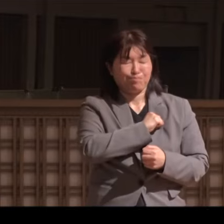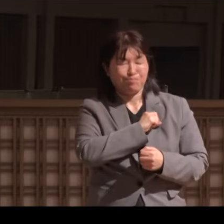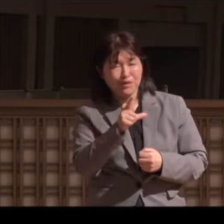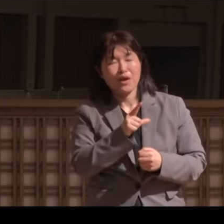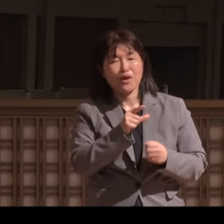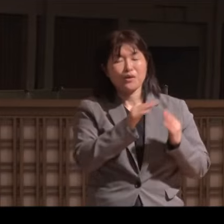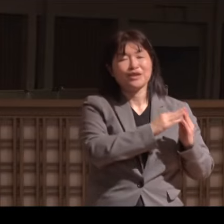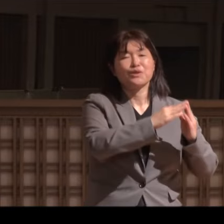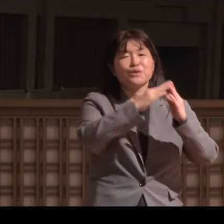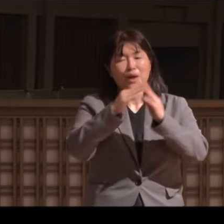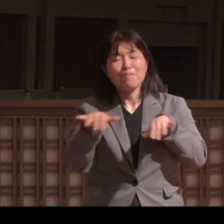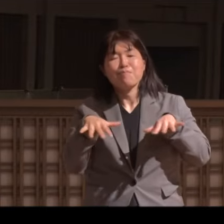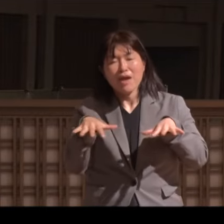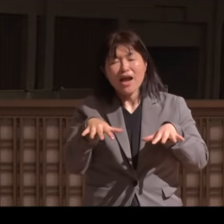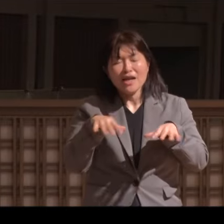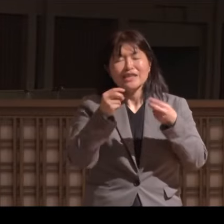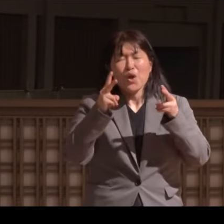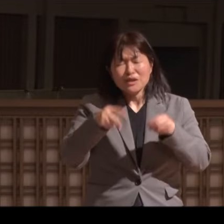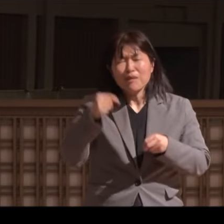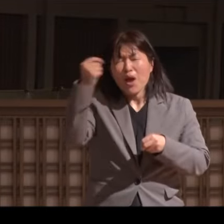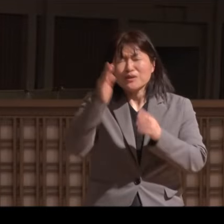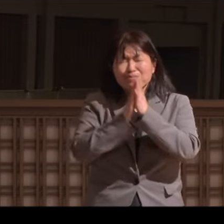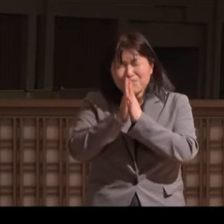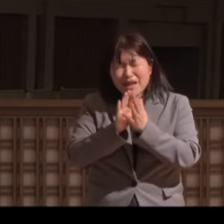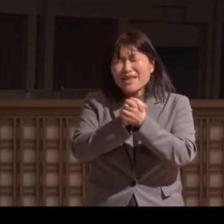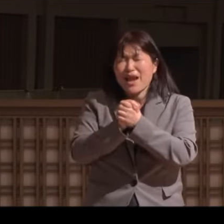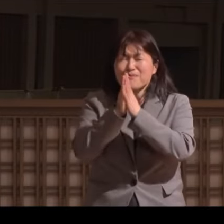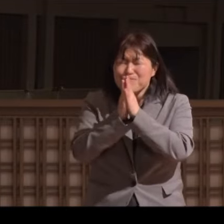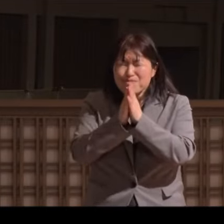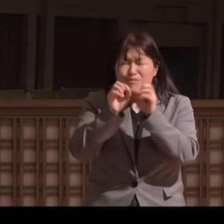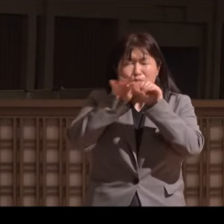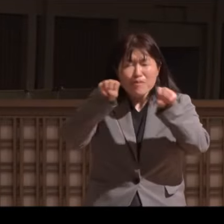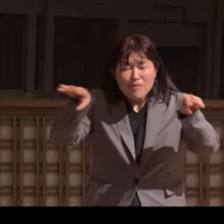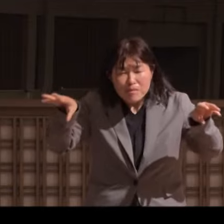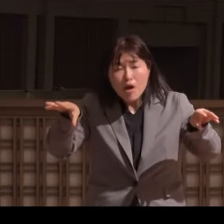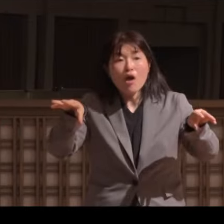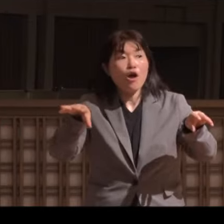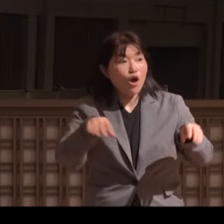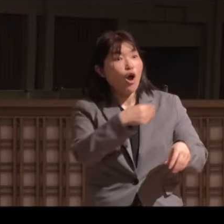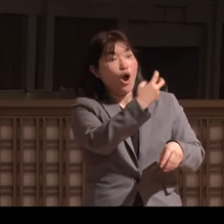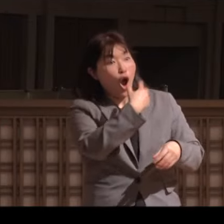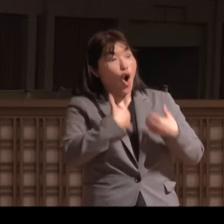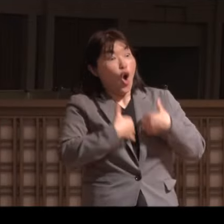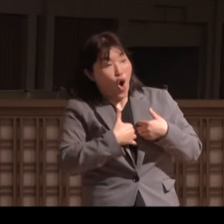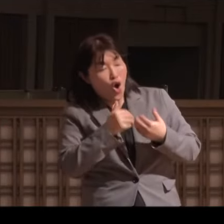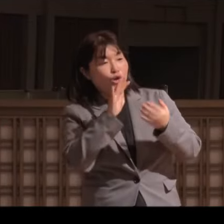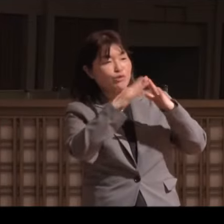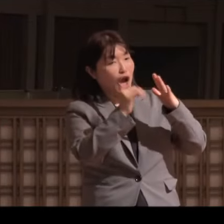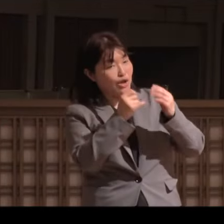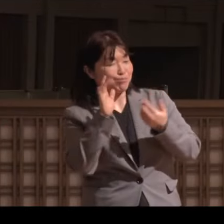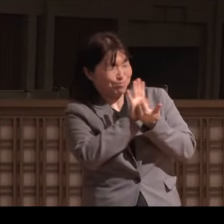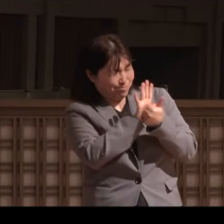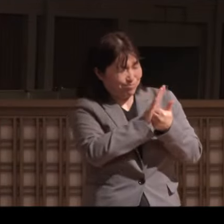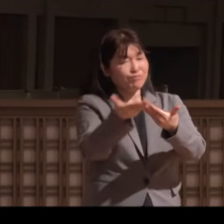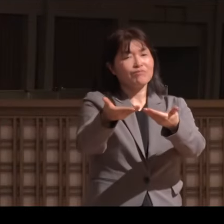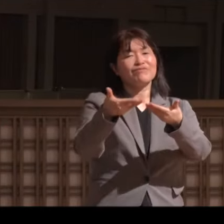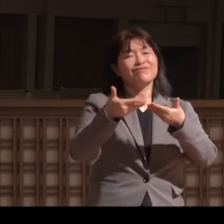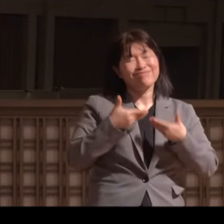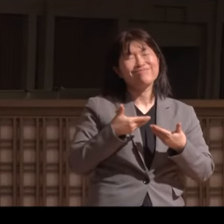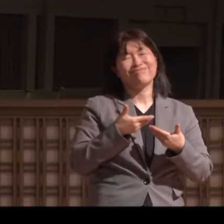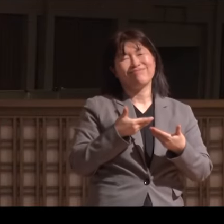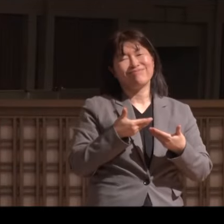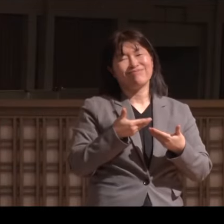引っ越してきたばかりなので広島のこと教えてくださいとか仲良くしてくださいと言ったらもう家族のようにすごく優しくしてくださる